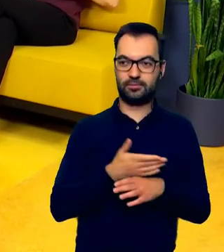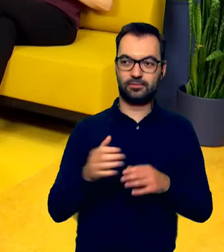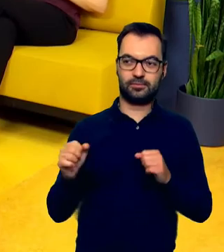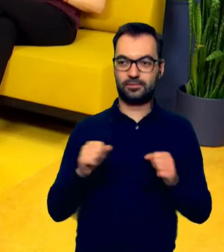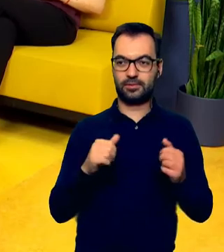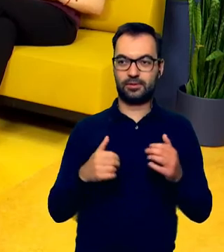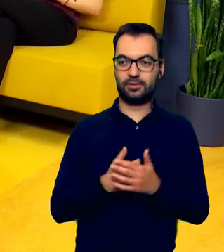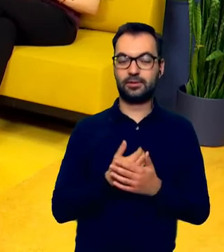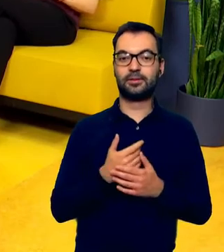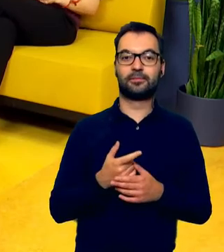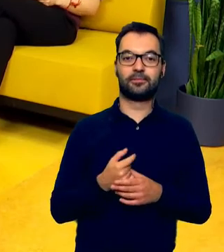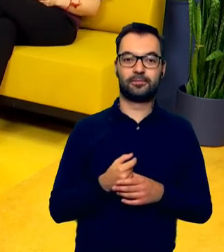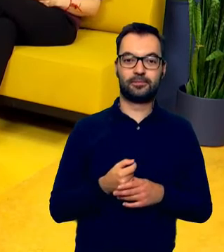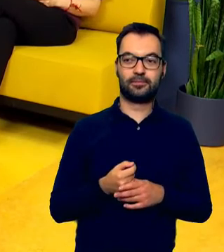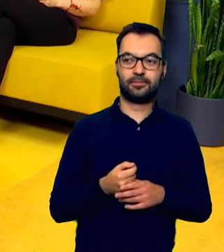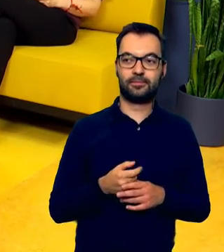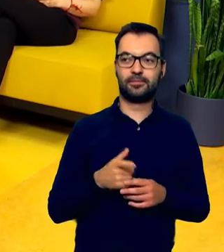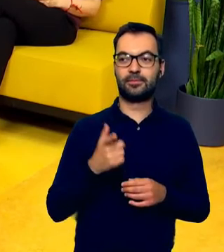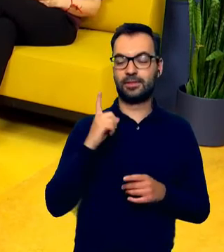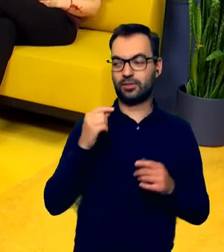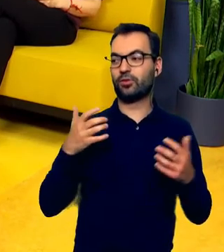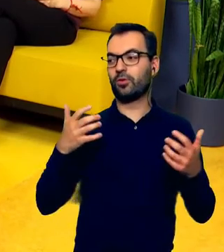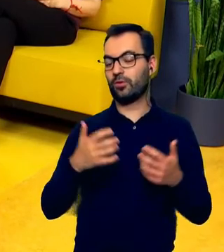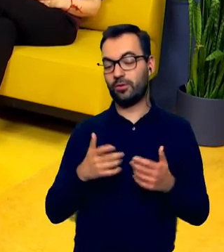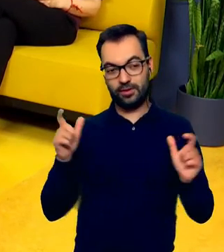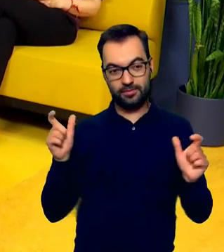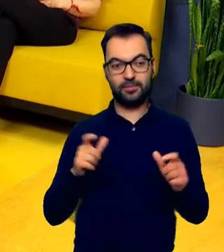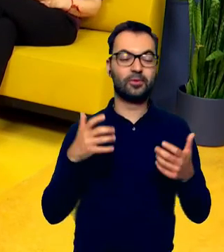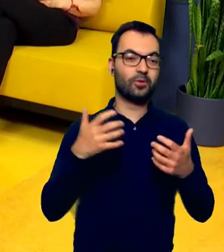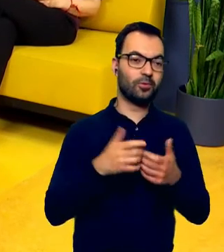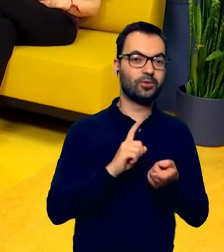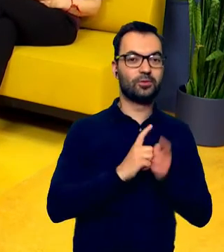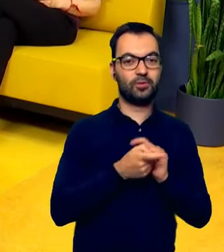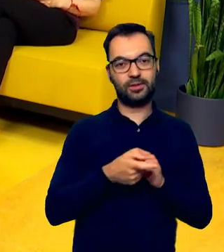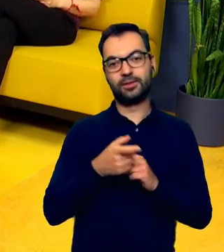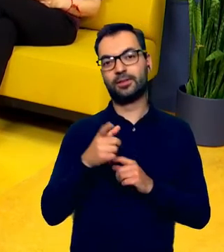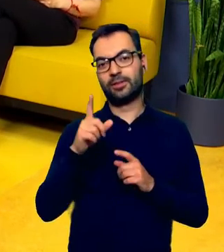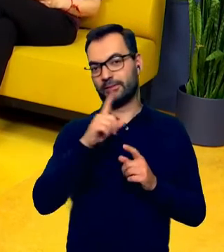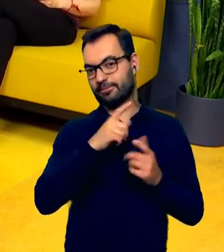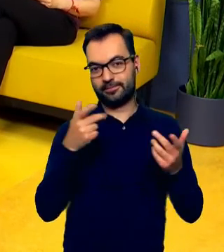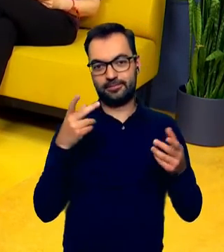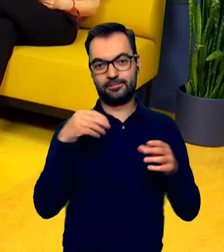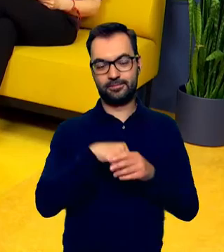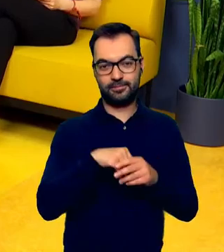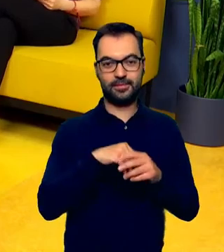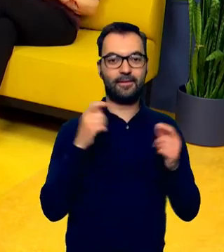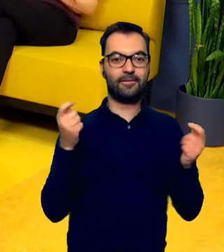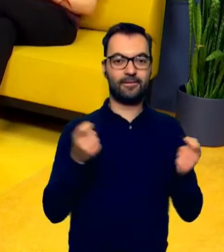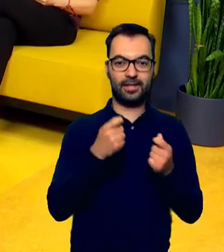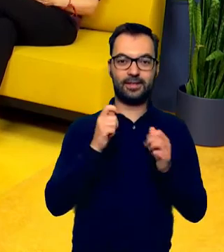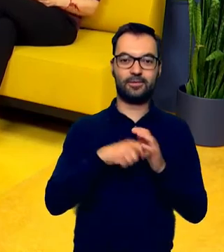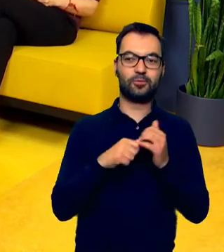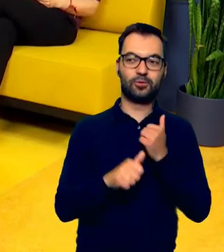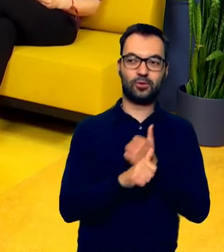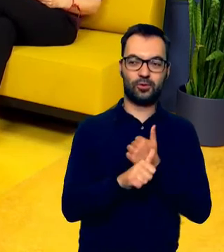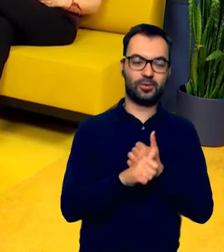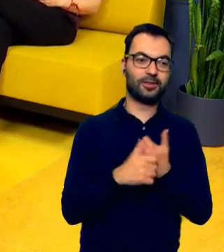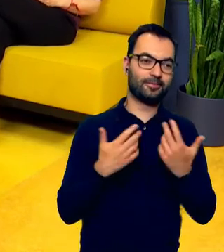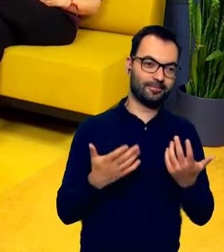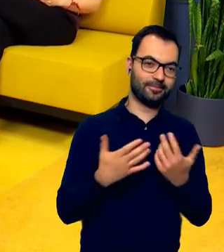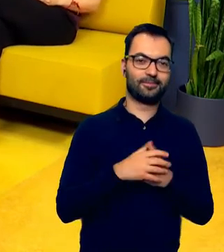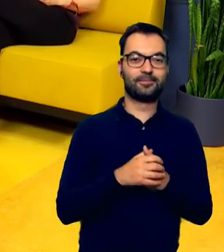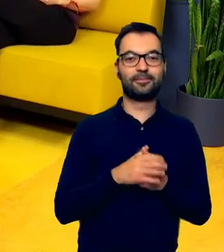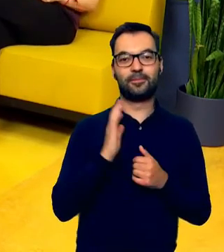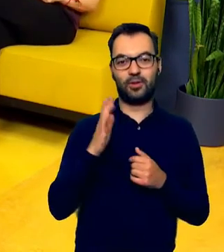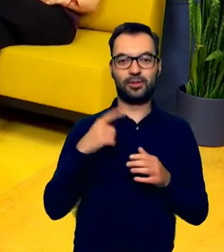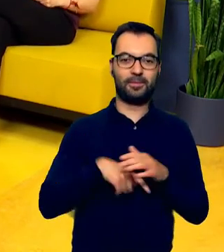do klubu. Tak, no. Idzie do klubu na spotkanie z ludźmi, którzy ubierają udział w festiwalu filmów dokumentalnych,